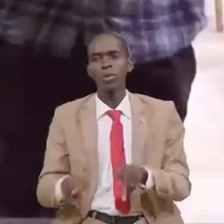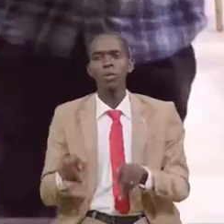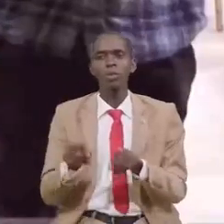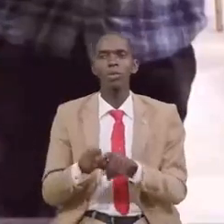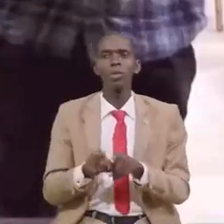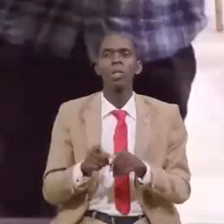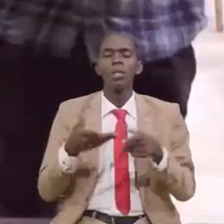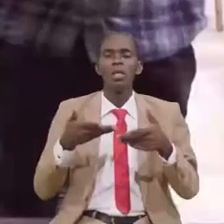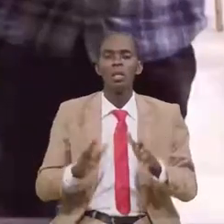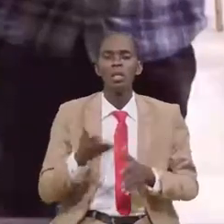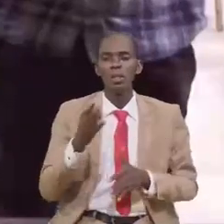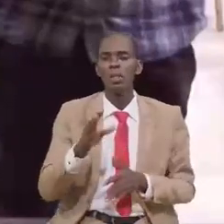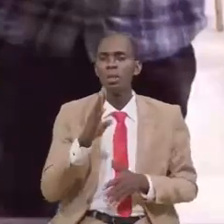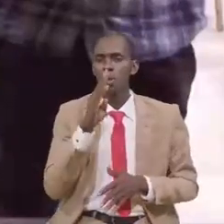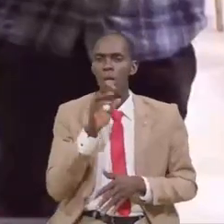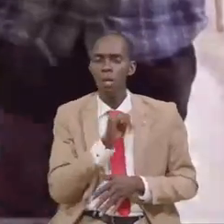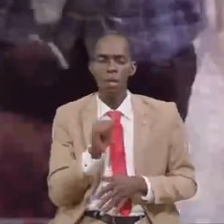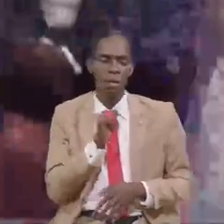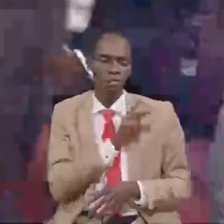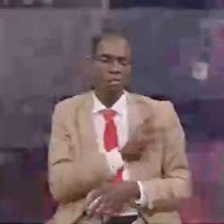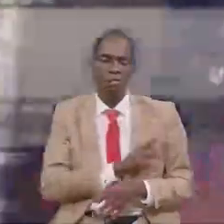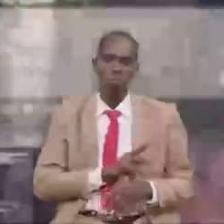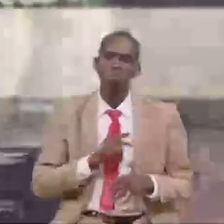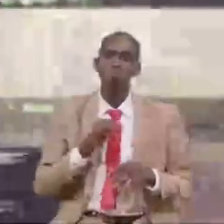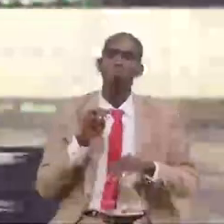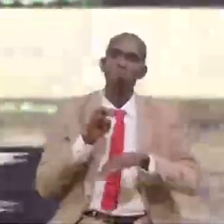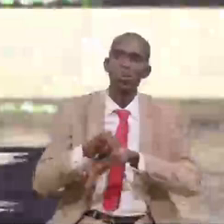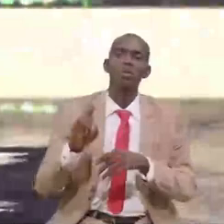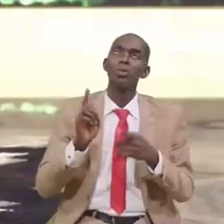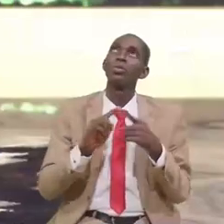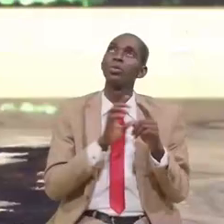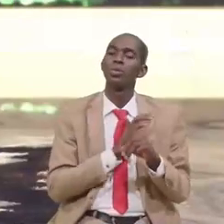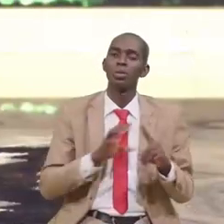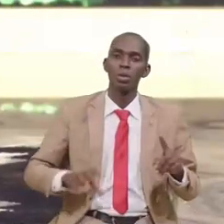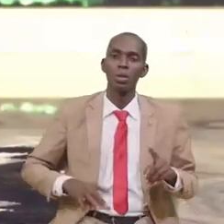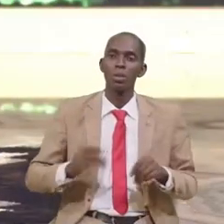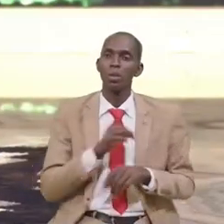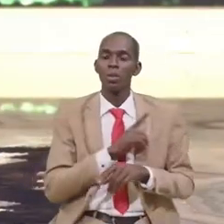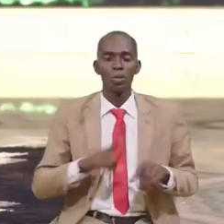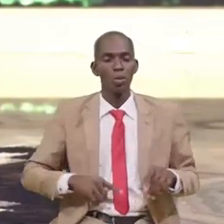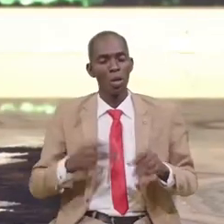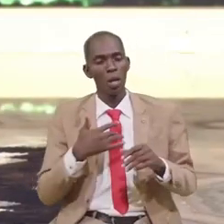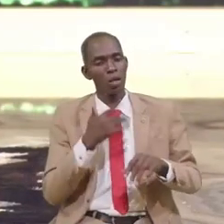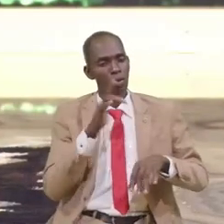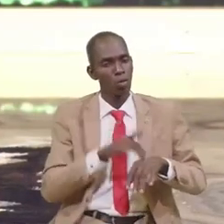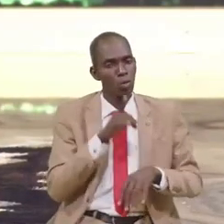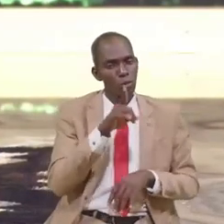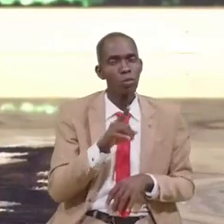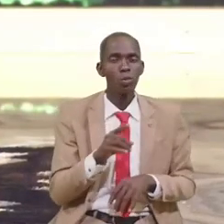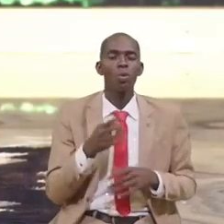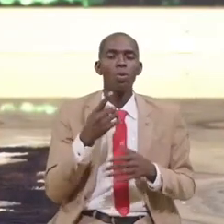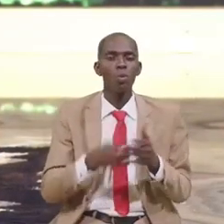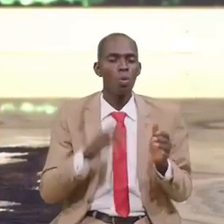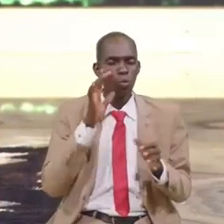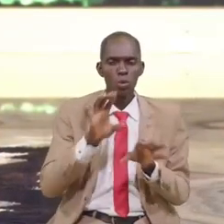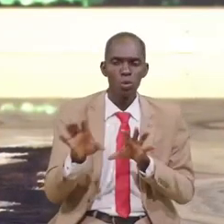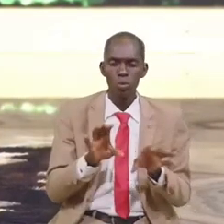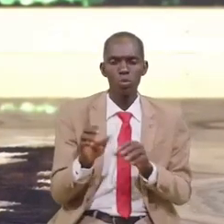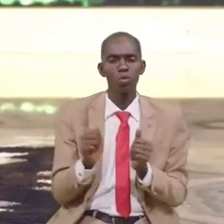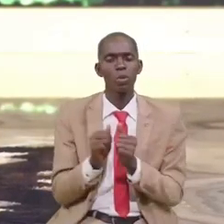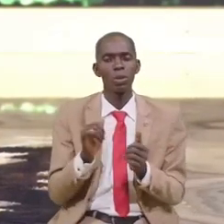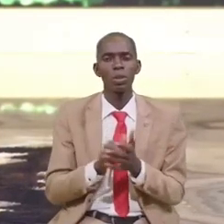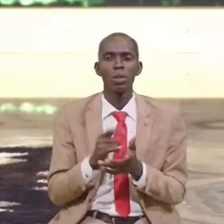un ministère reconnaissant à Christ et vous a sauvé. Qu'allez-vous donner au Seigneur? Le Seigneur vous a délivré. Qu'est-ce que vous allez